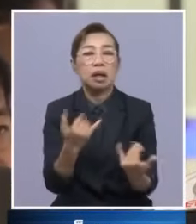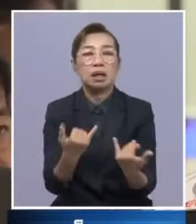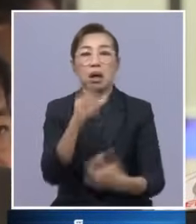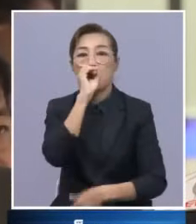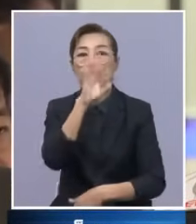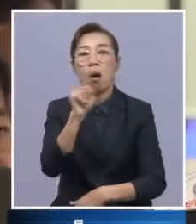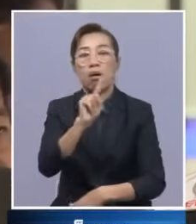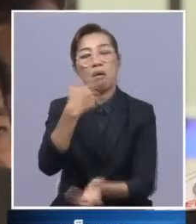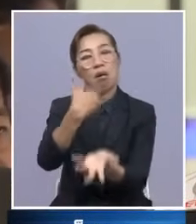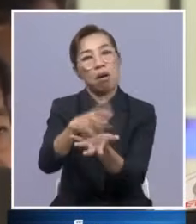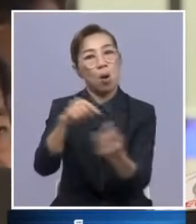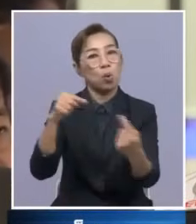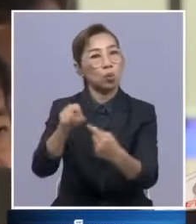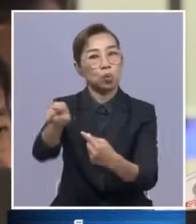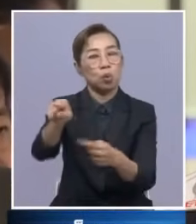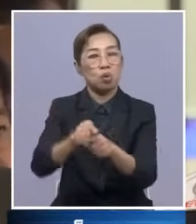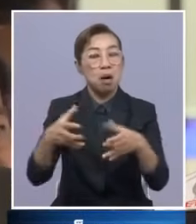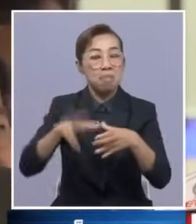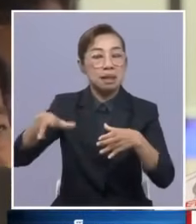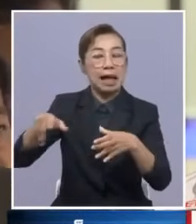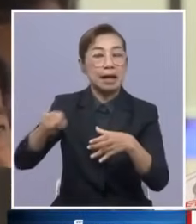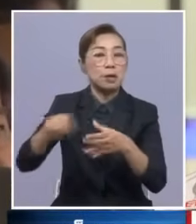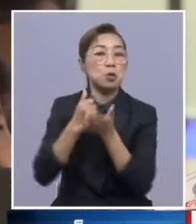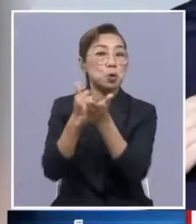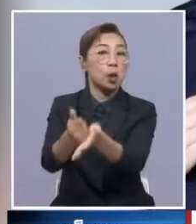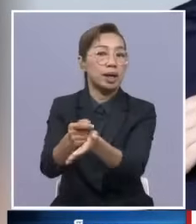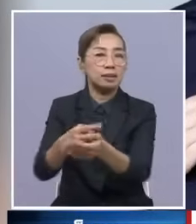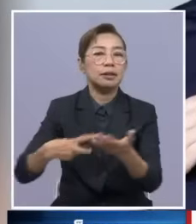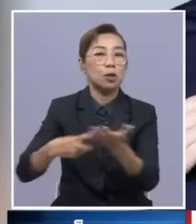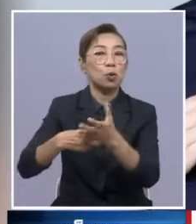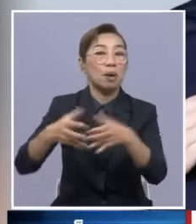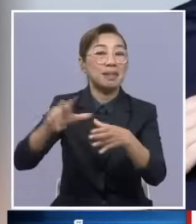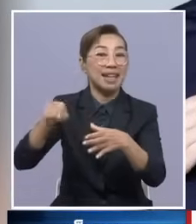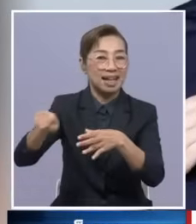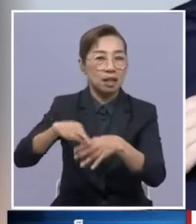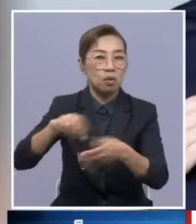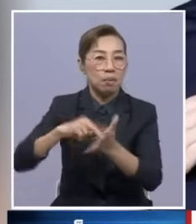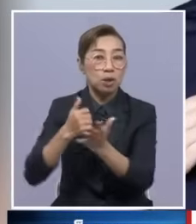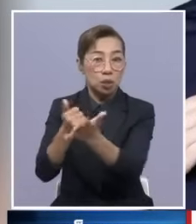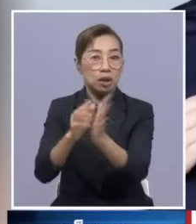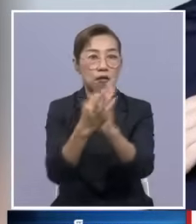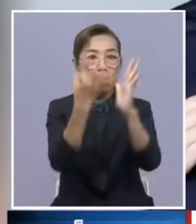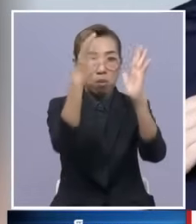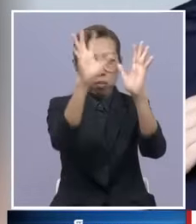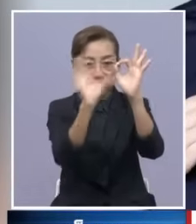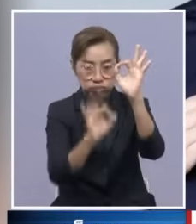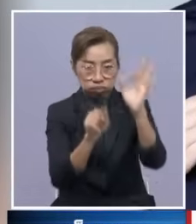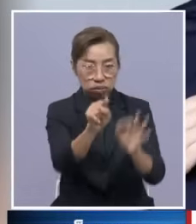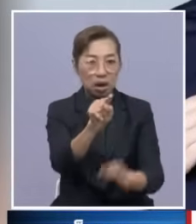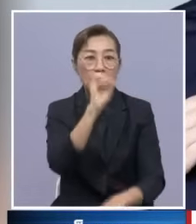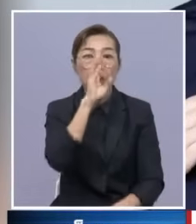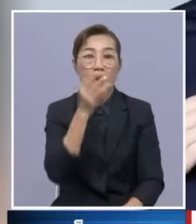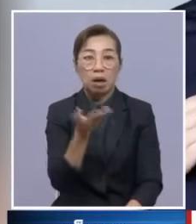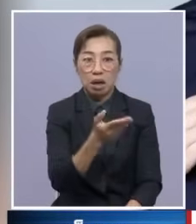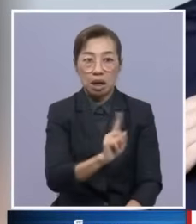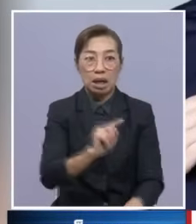กมาร่ายยาวชำแหละเรื่องของตั๋วเพื่อไทยนะคะเจ้าตัวมีการทวิตภาพกราฟิกนี่ใน Facebook นะพร้อมกับข้อความ